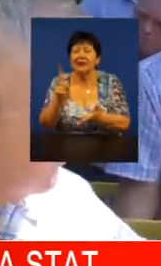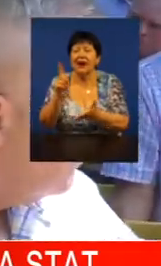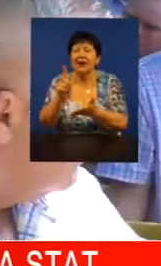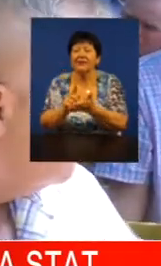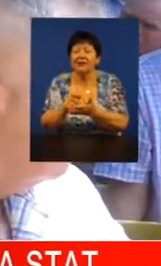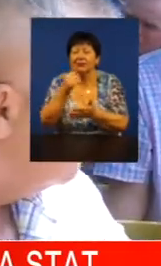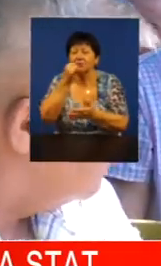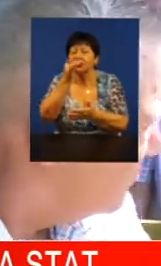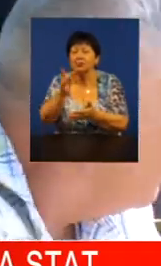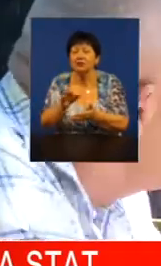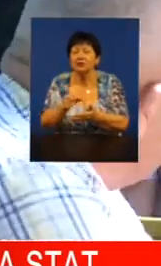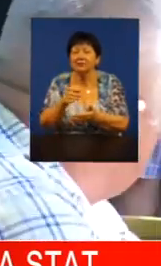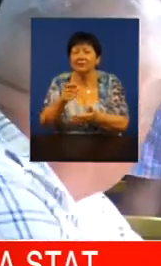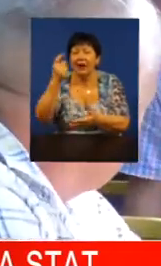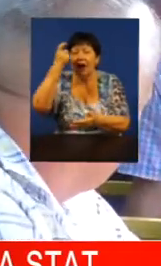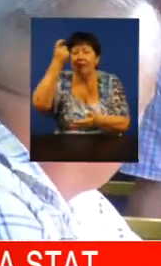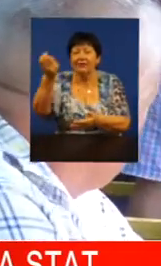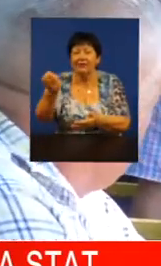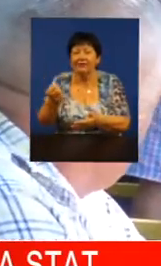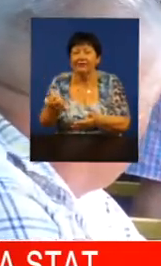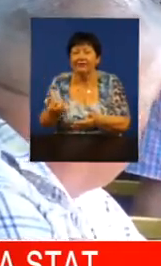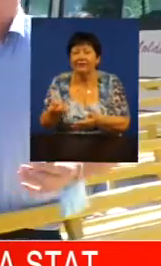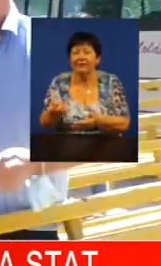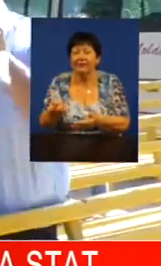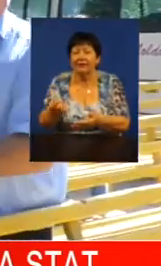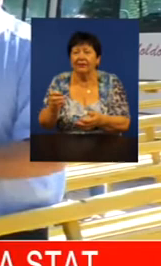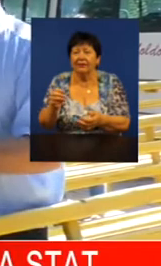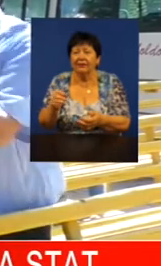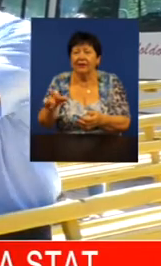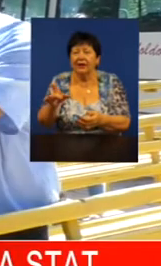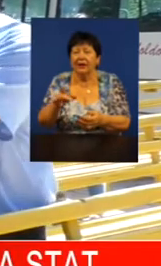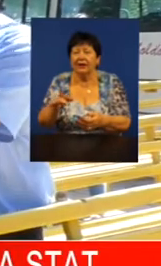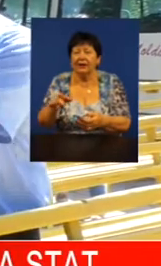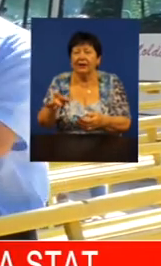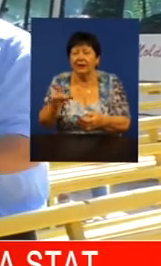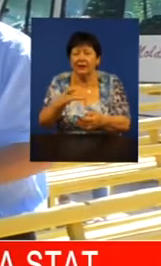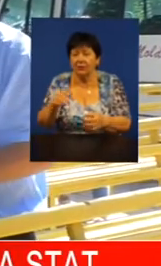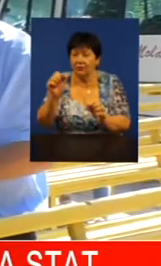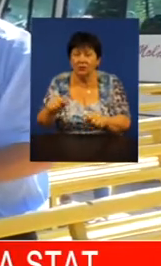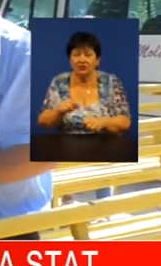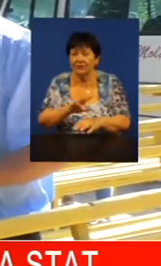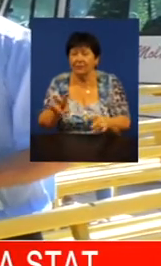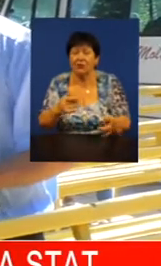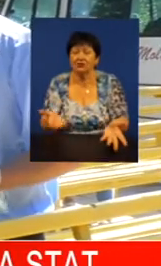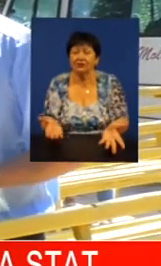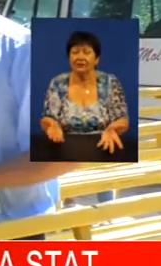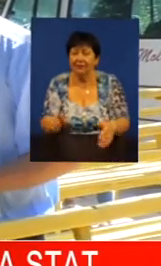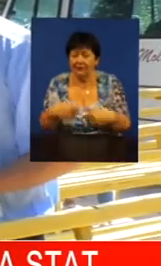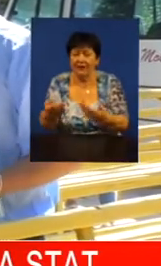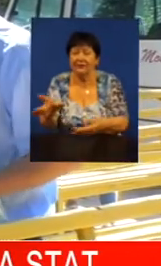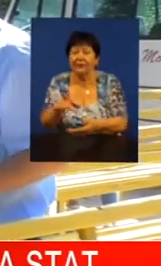Почему не может объявить это через? Вы же являетесь только. Значит, примария может, район не может. Дайте нам районное это решение. Район вас ничего